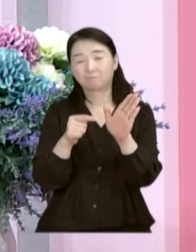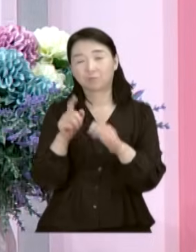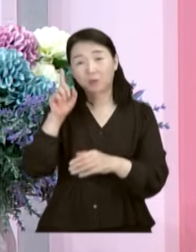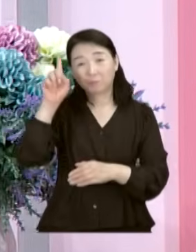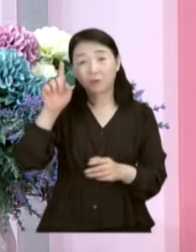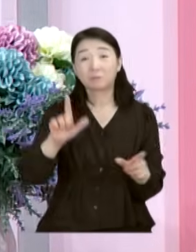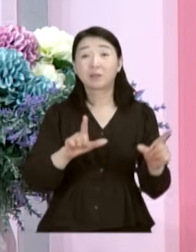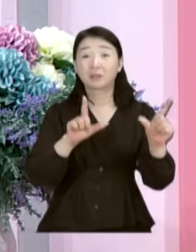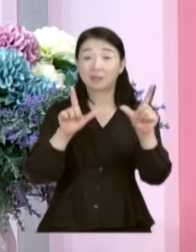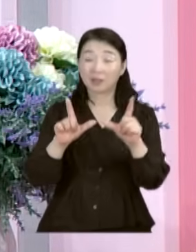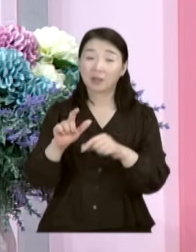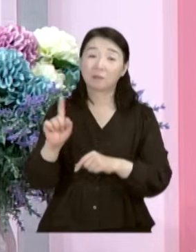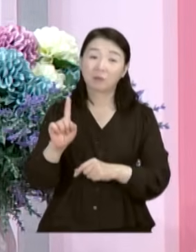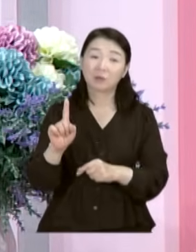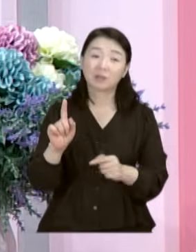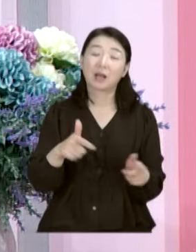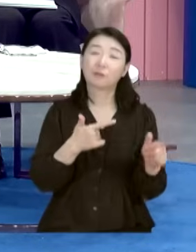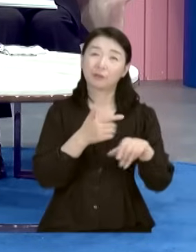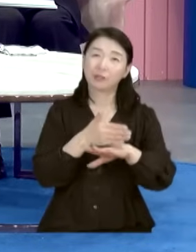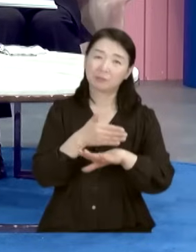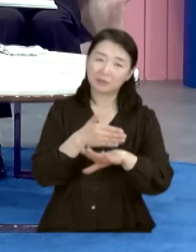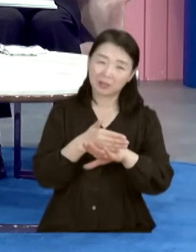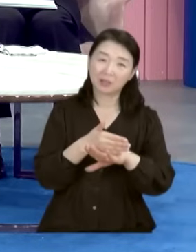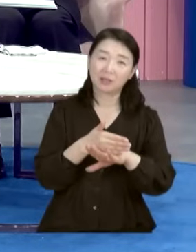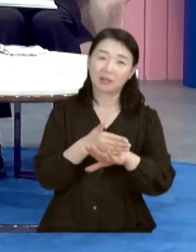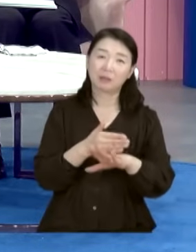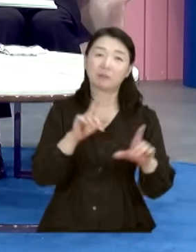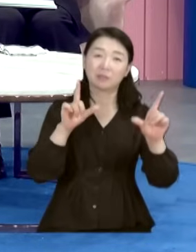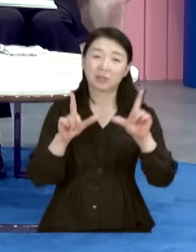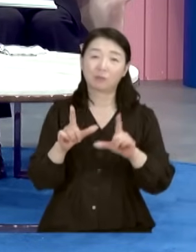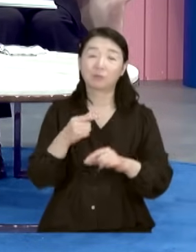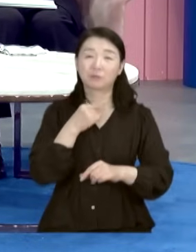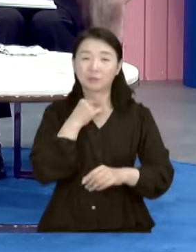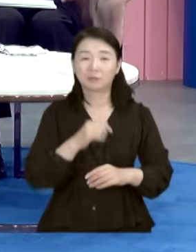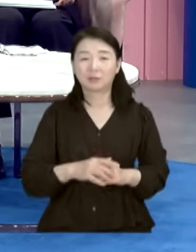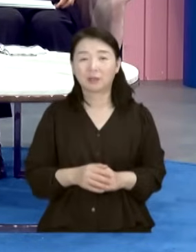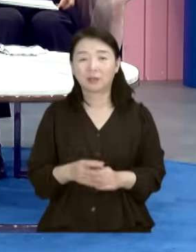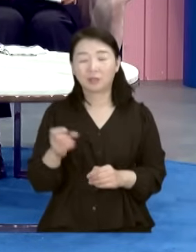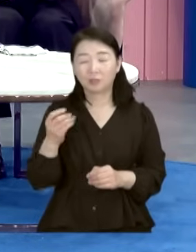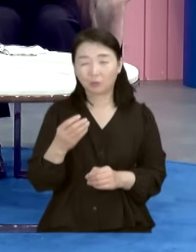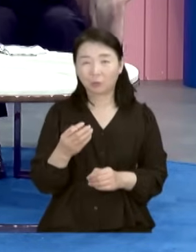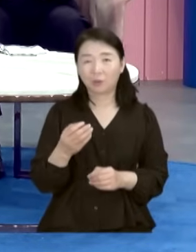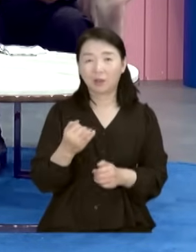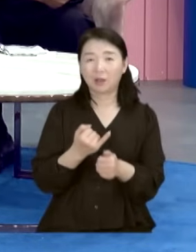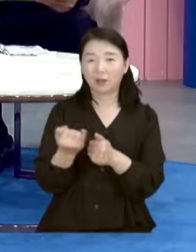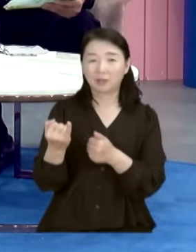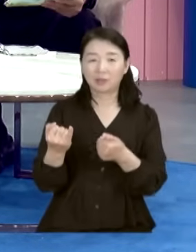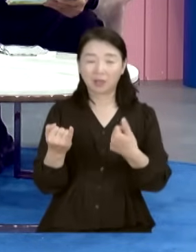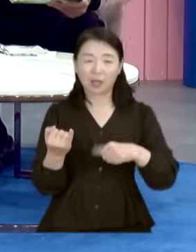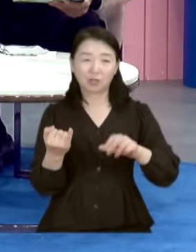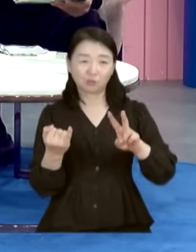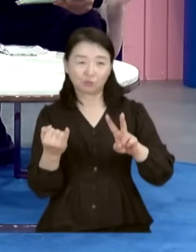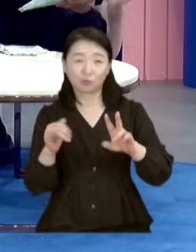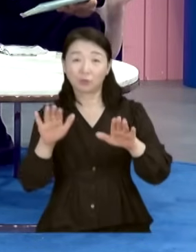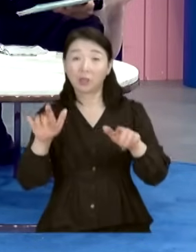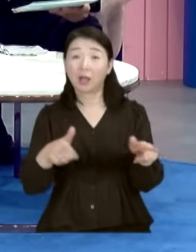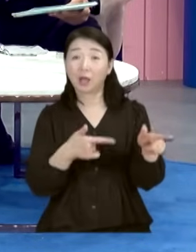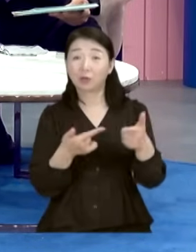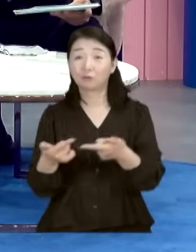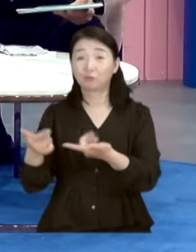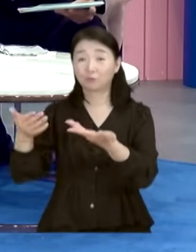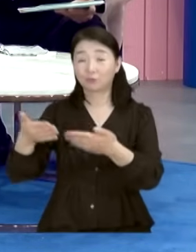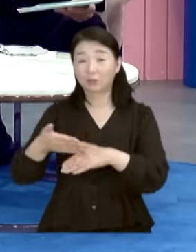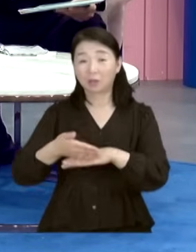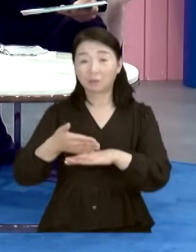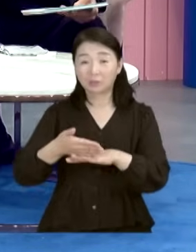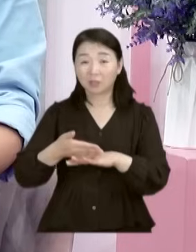우리가 하루를 살던 그 하루를 감사하면서 사랑하는 아내와 아이들과 오늘 하루 출신이 얼마나 감사해요